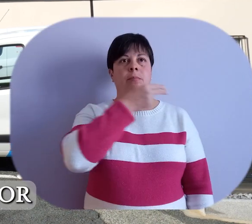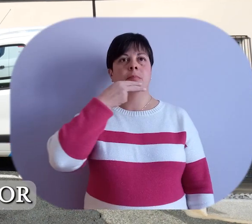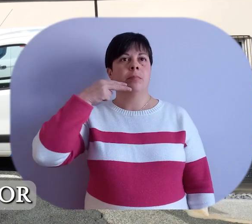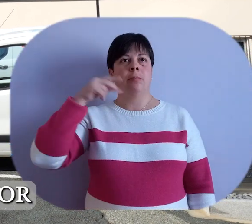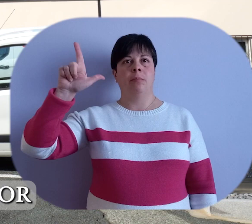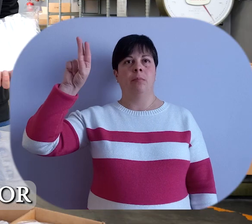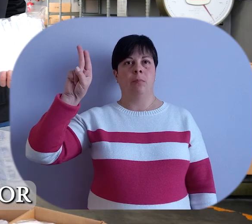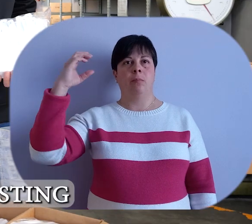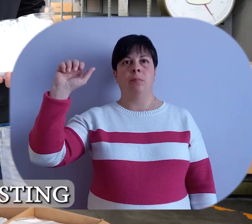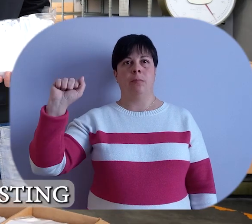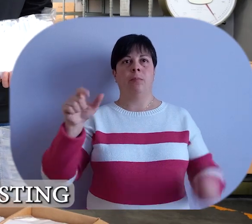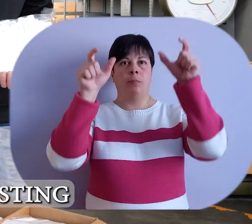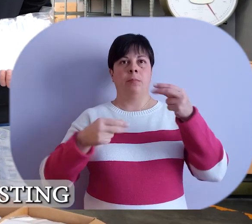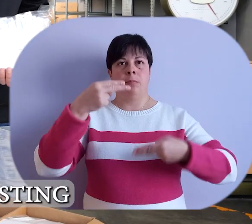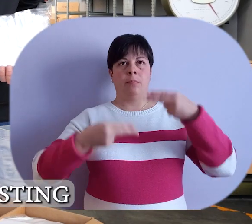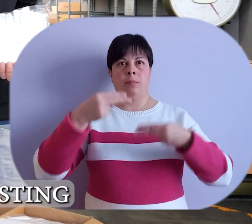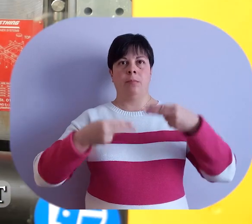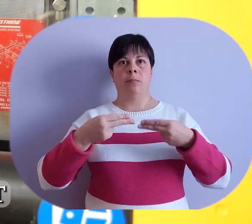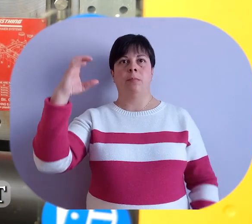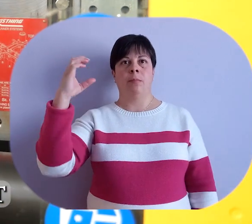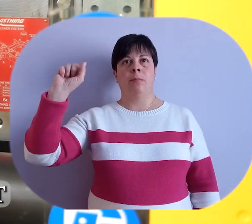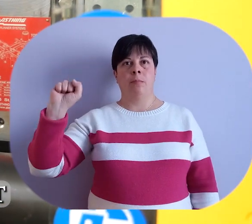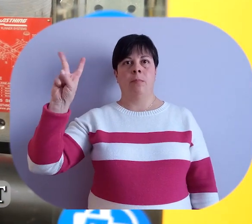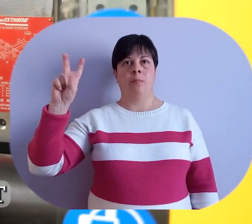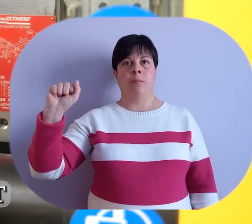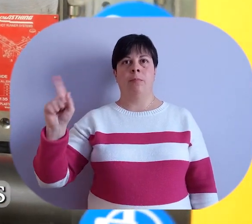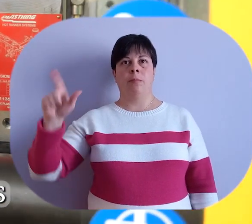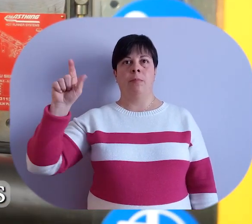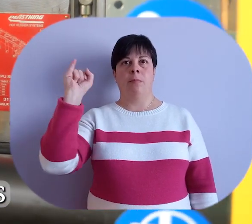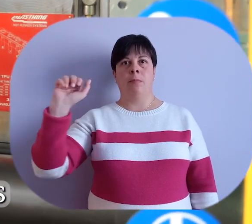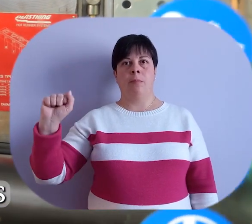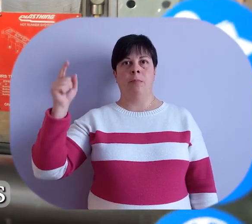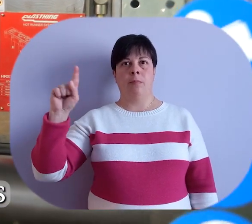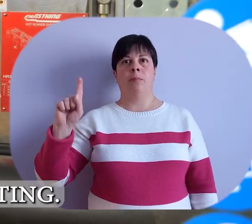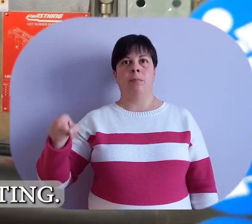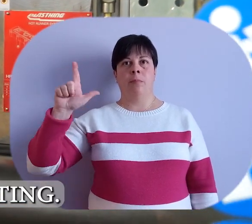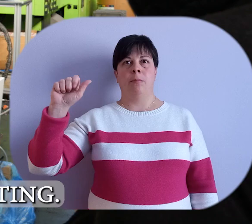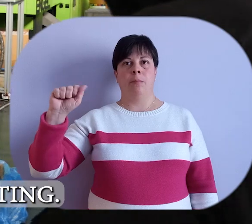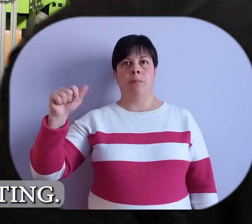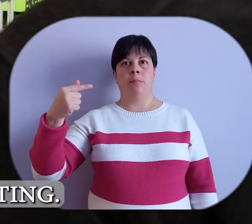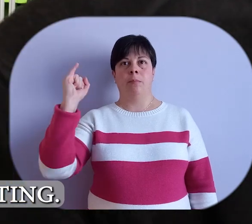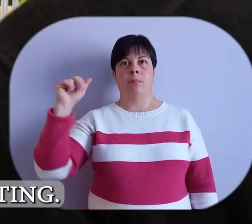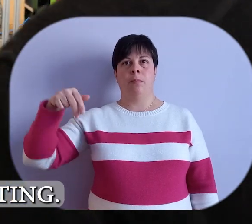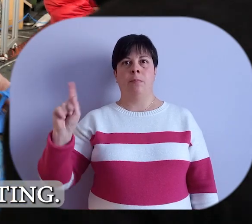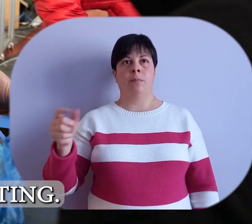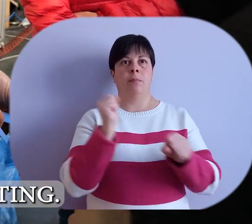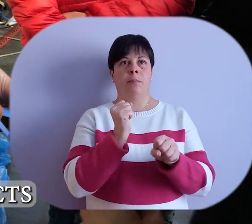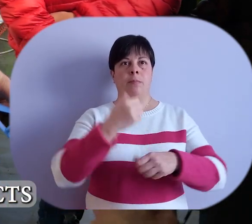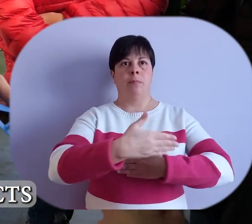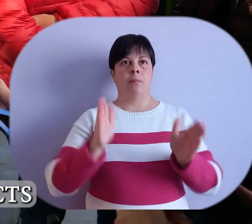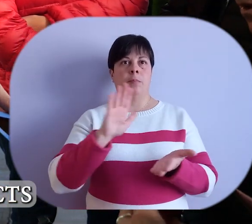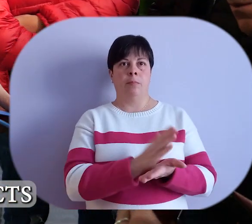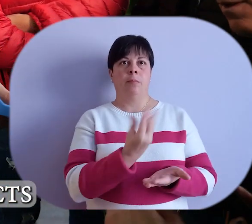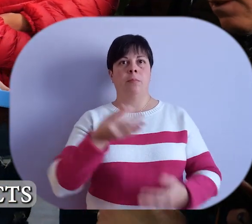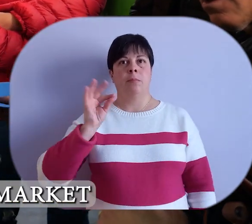Sono Luca, amministratore della Cavaglià Plasting, dove stampiamo questi particolari in pressofusione plastica.